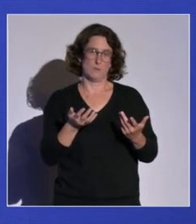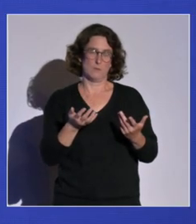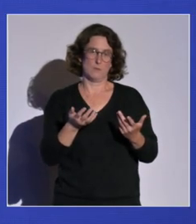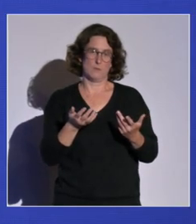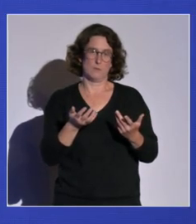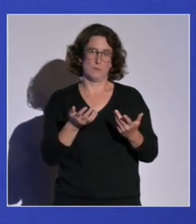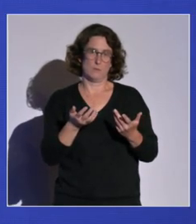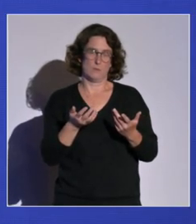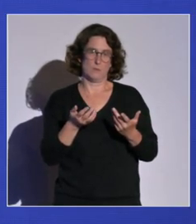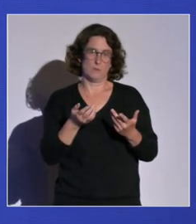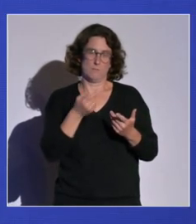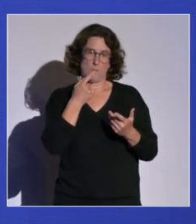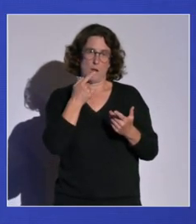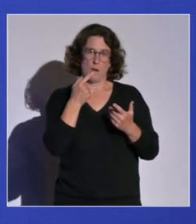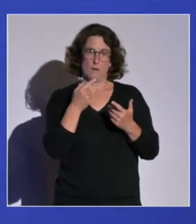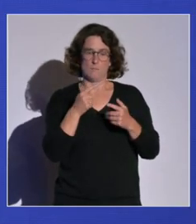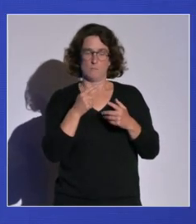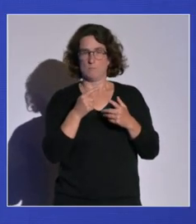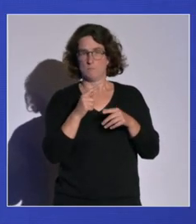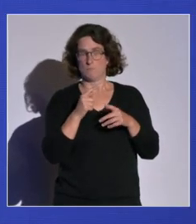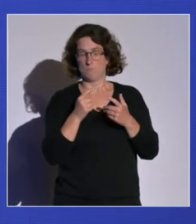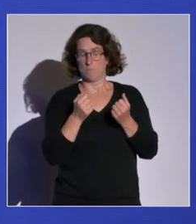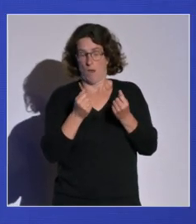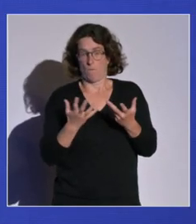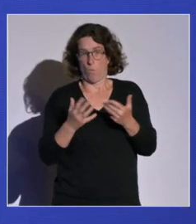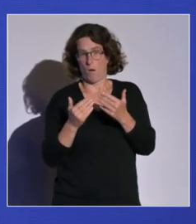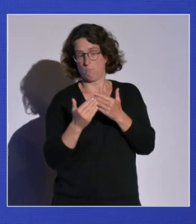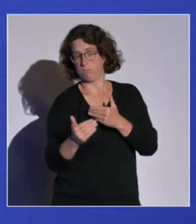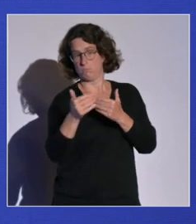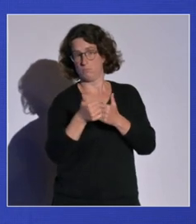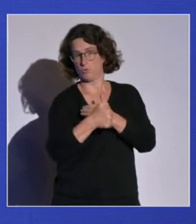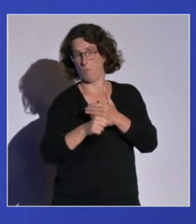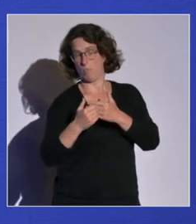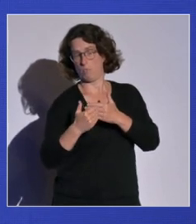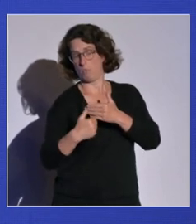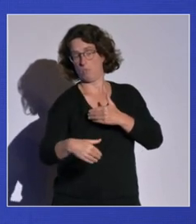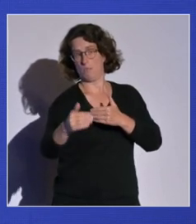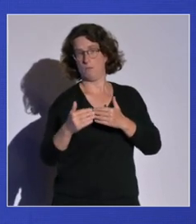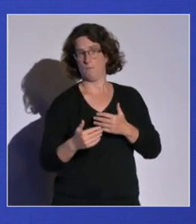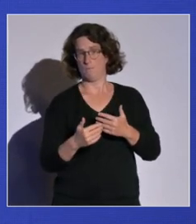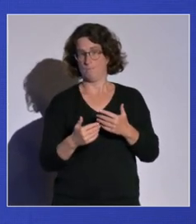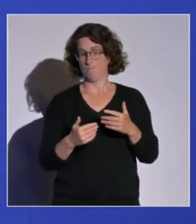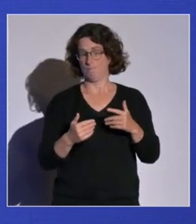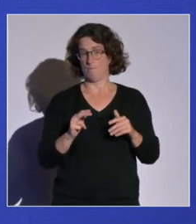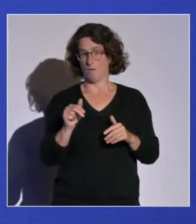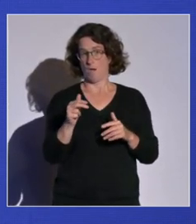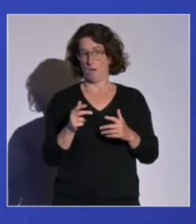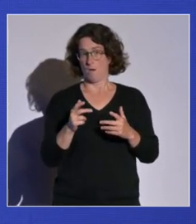attendent dans les semaines qui viennent. Nous allons, vivre une épreuve